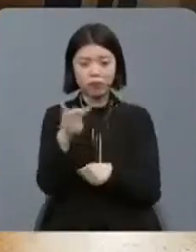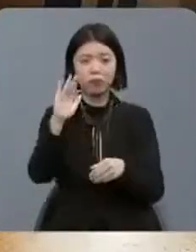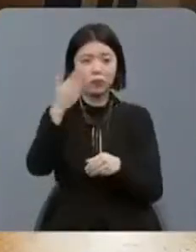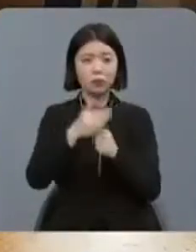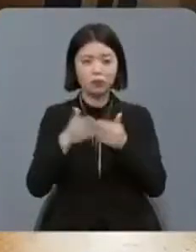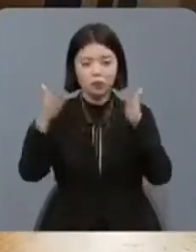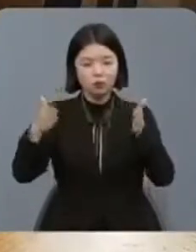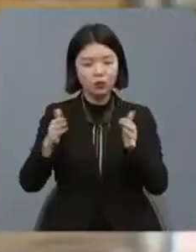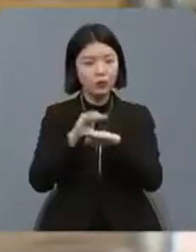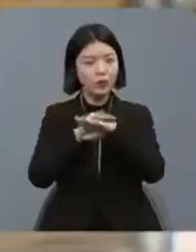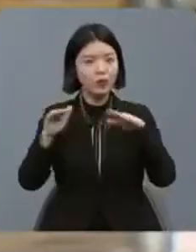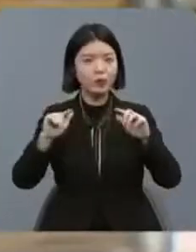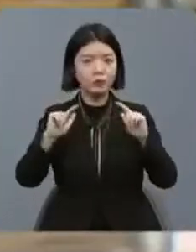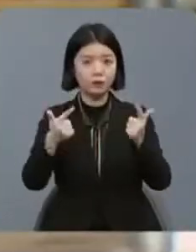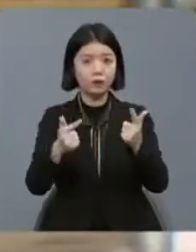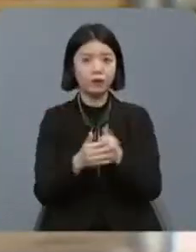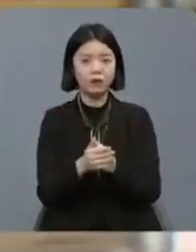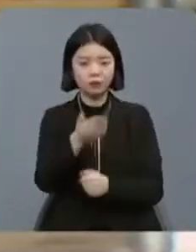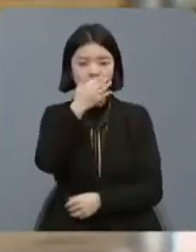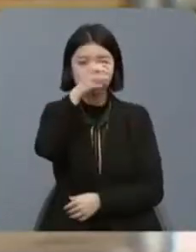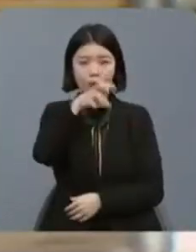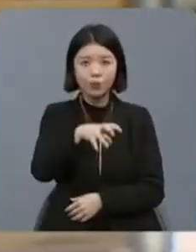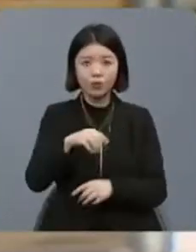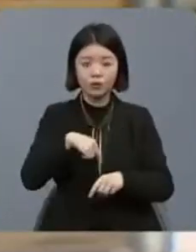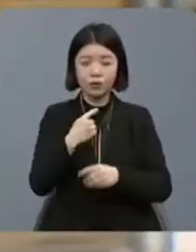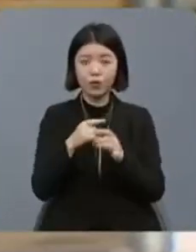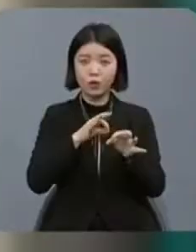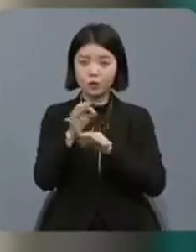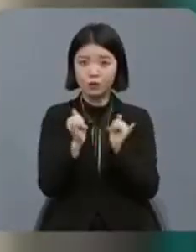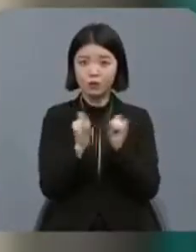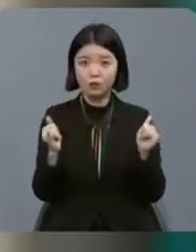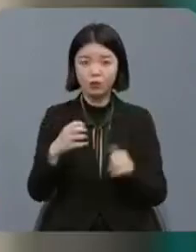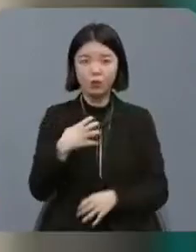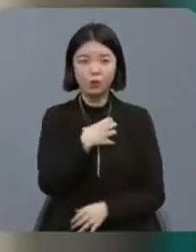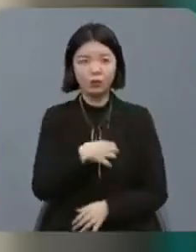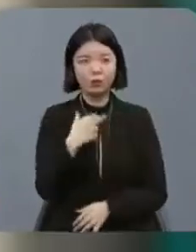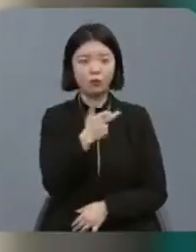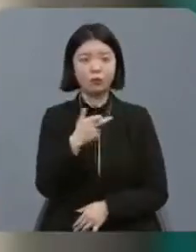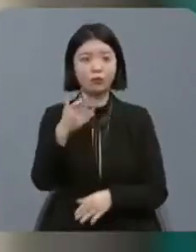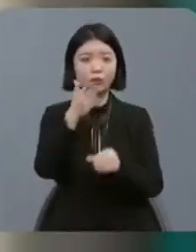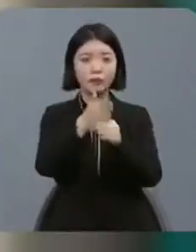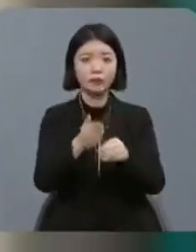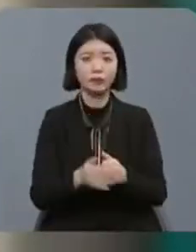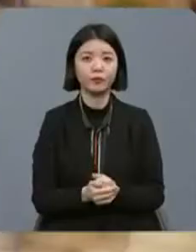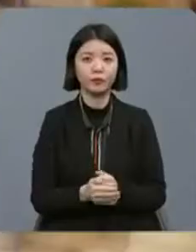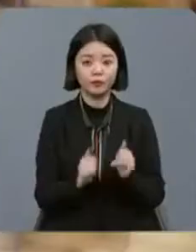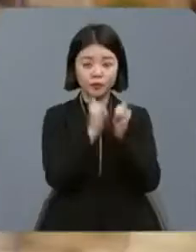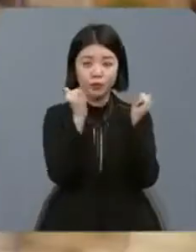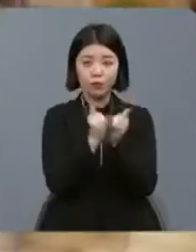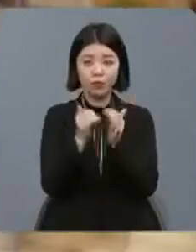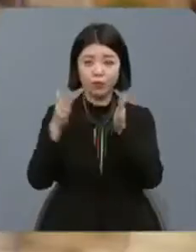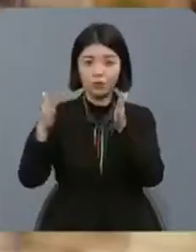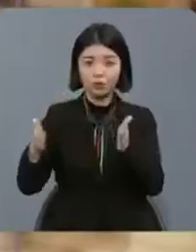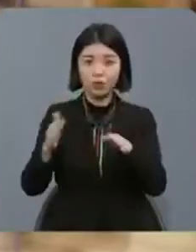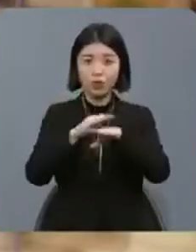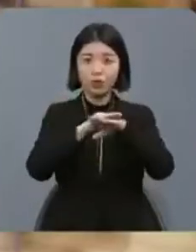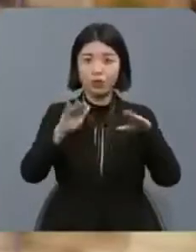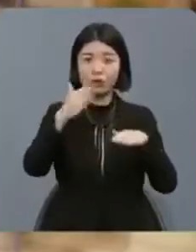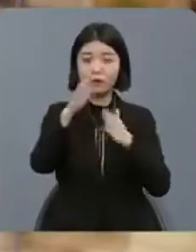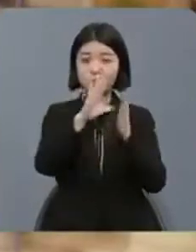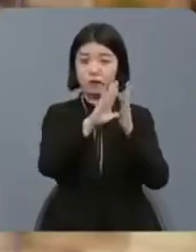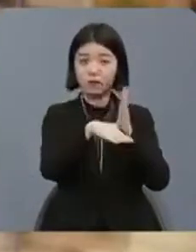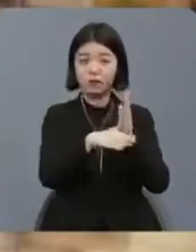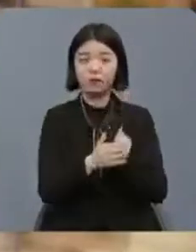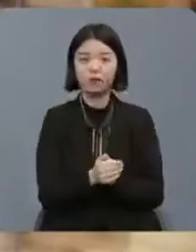두기가 완화되지 않아 식당을 비롯한 자영업자의 고통은 갈수록 커지고 있습니다. 사회적 거리 두기 완화됐을